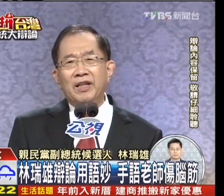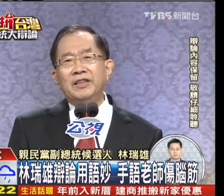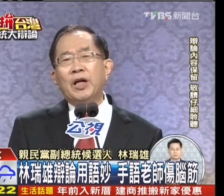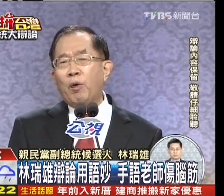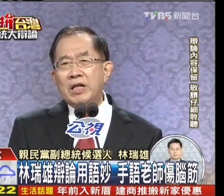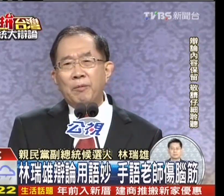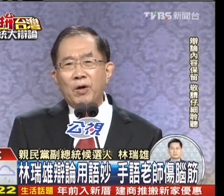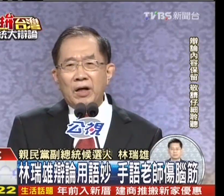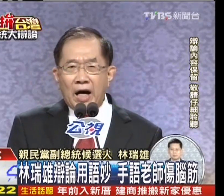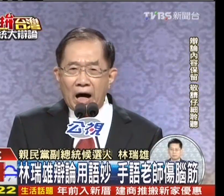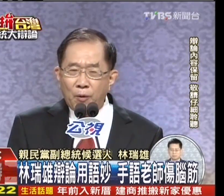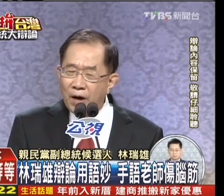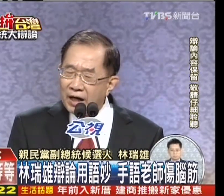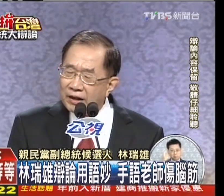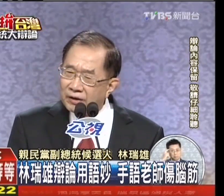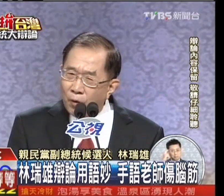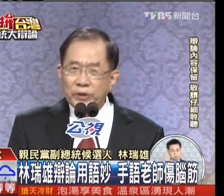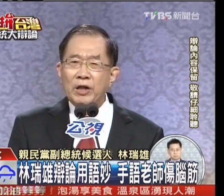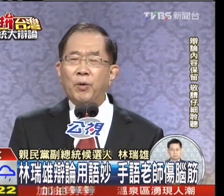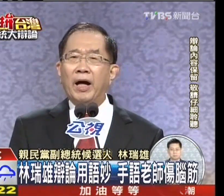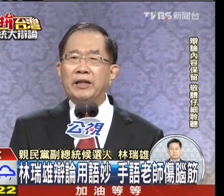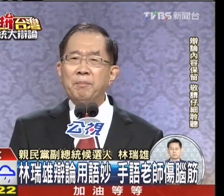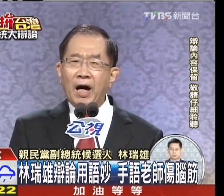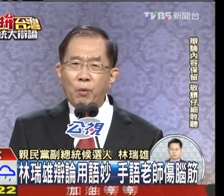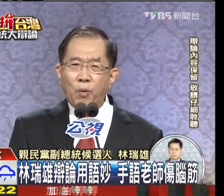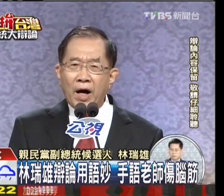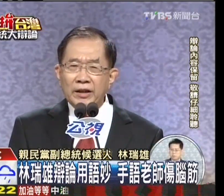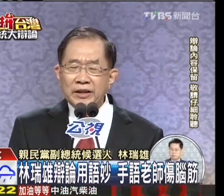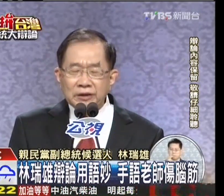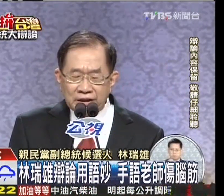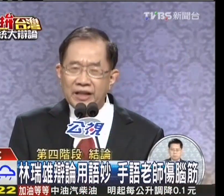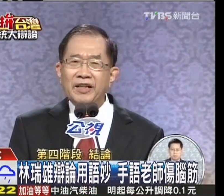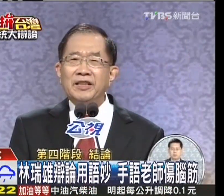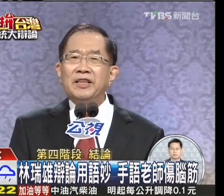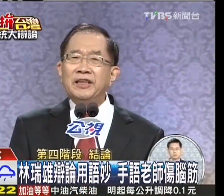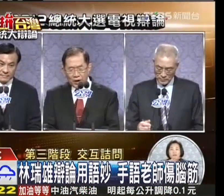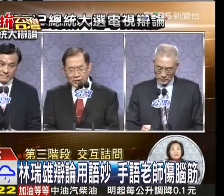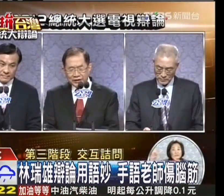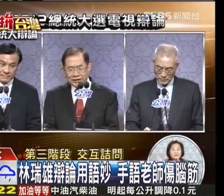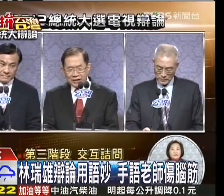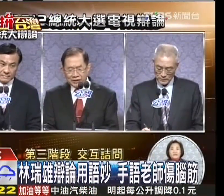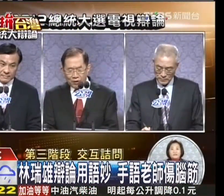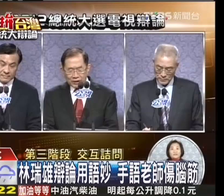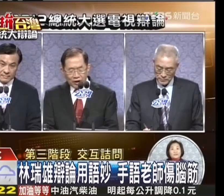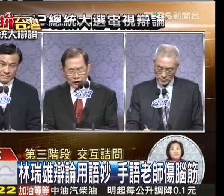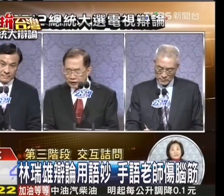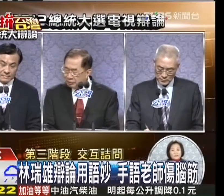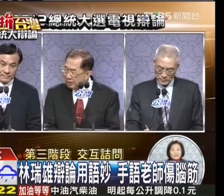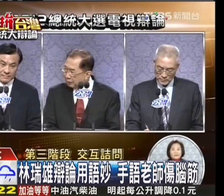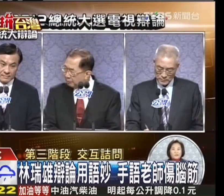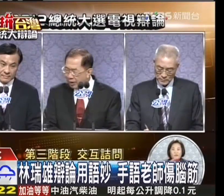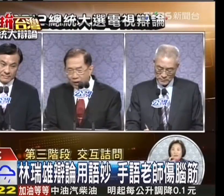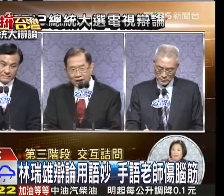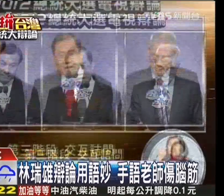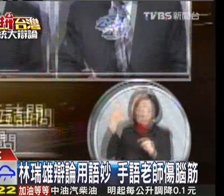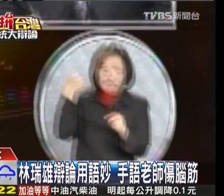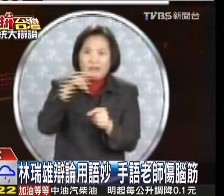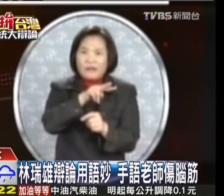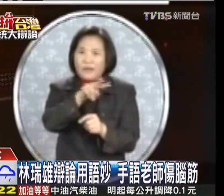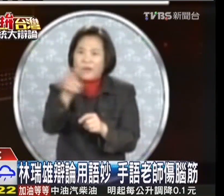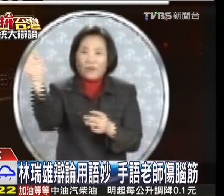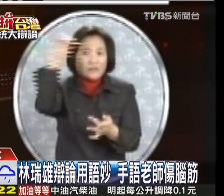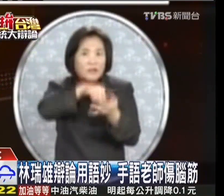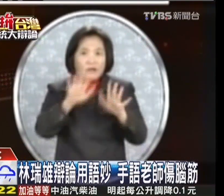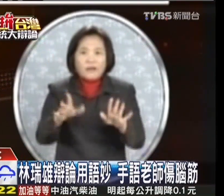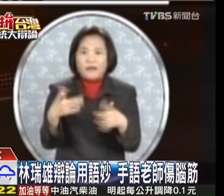工那观念下滑过程来， 亲民党副总统候选人林瑞雄轮到他上场，不止观众听了狂冒问号，就